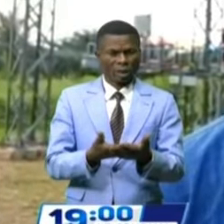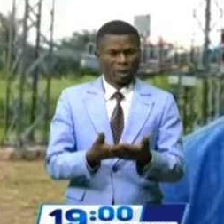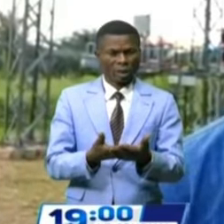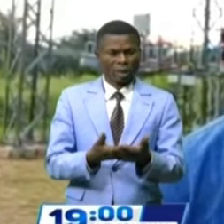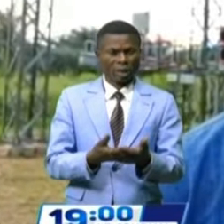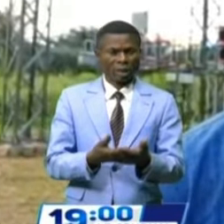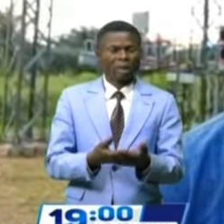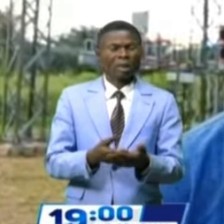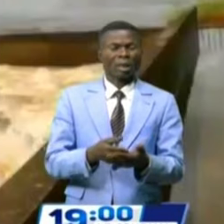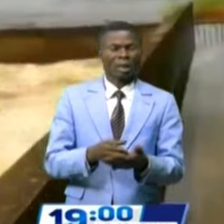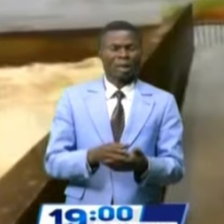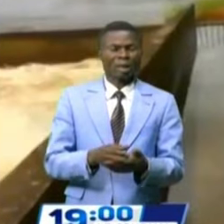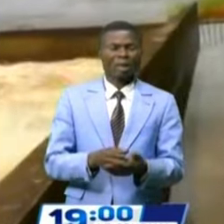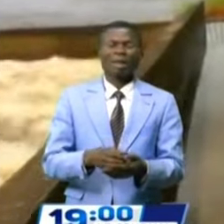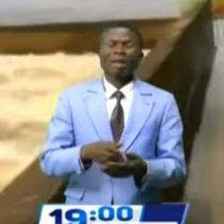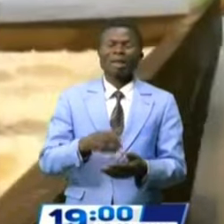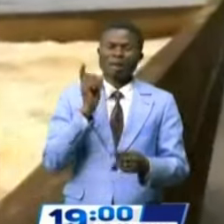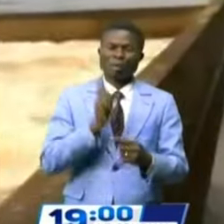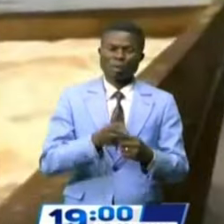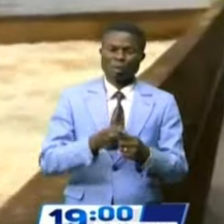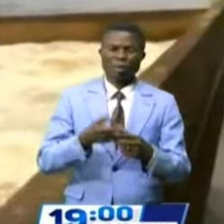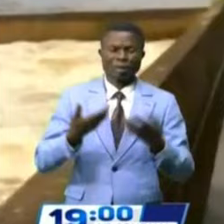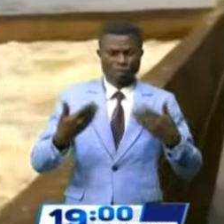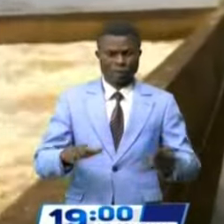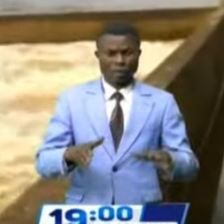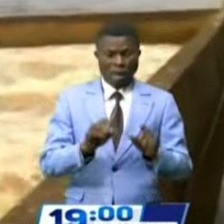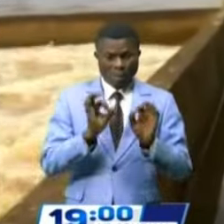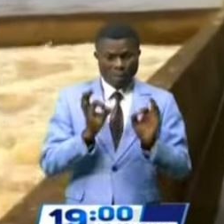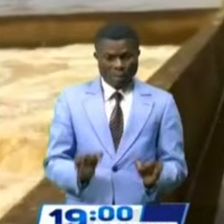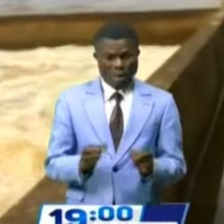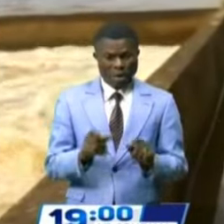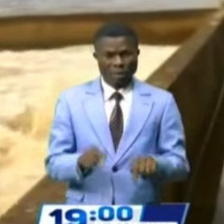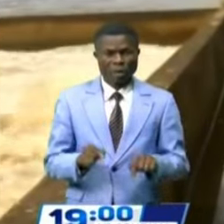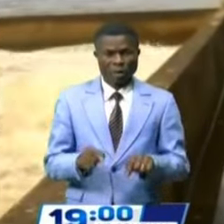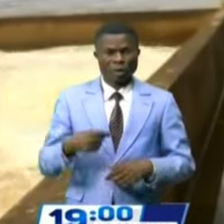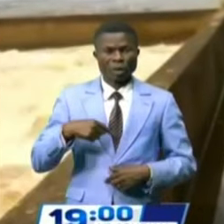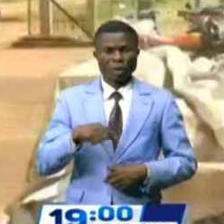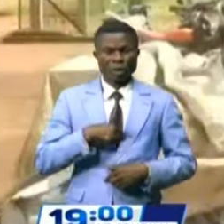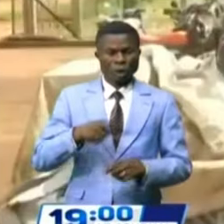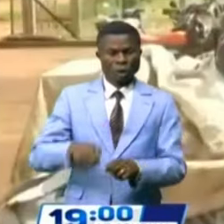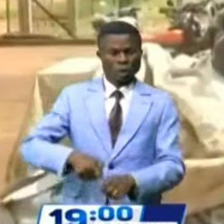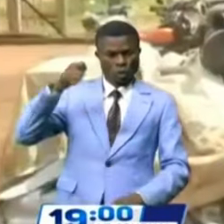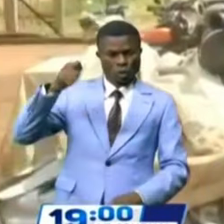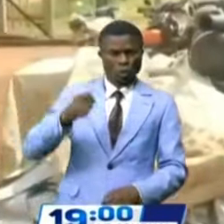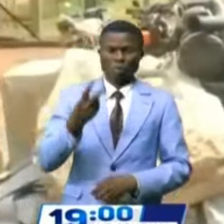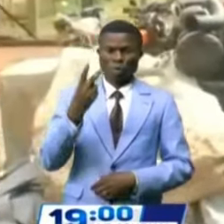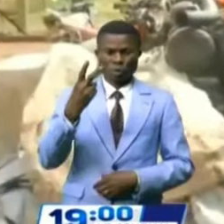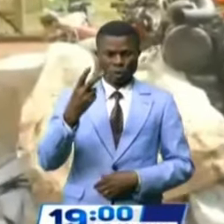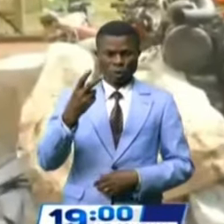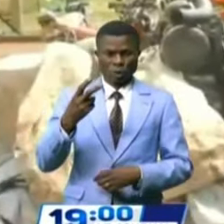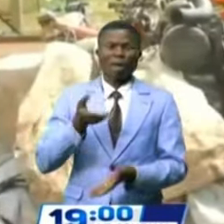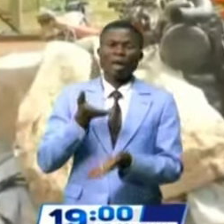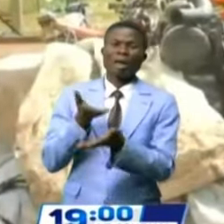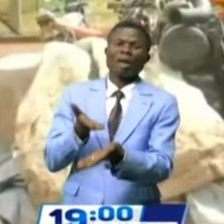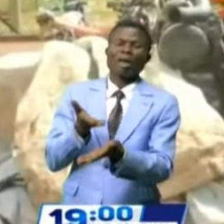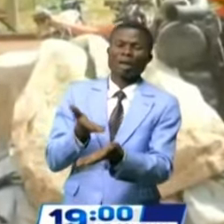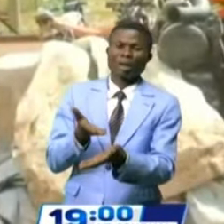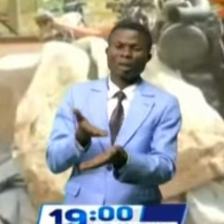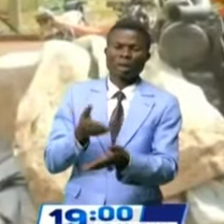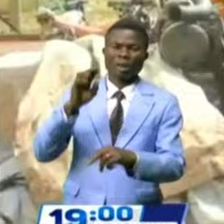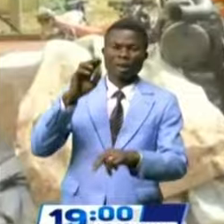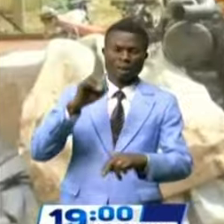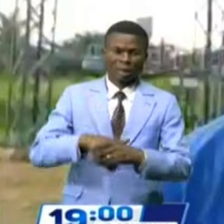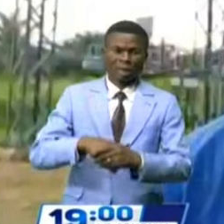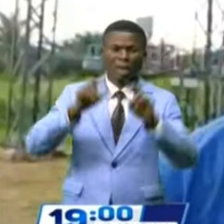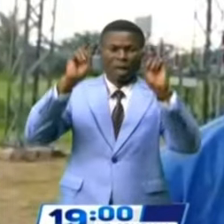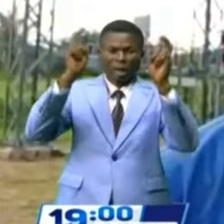les fuites puissent disparaître. Mais en attendant, nous avons 2 groupes électrogènes de secours situés au niveau